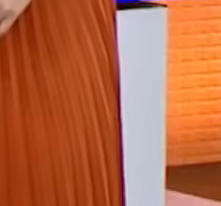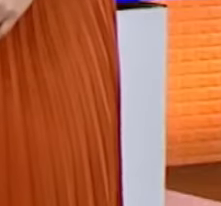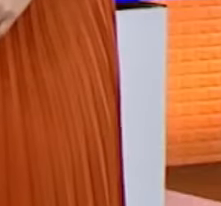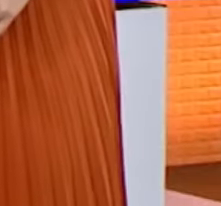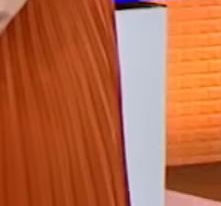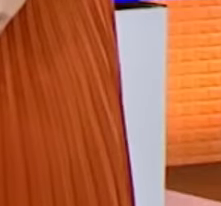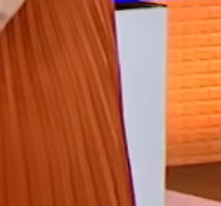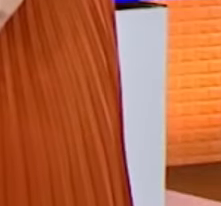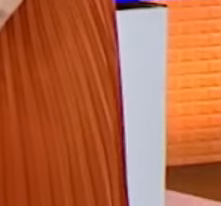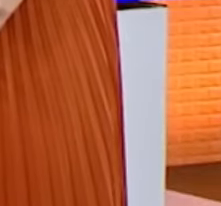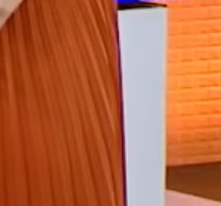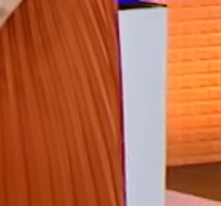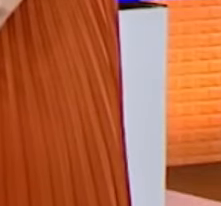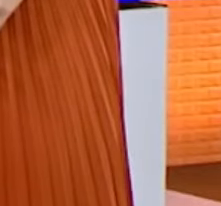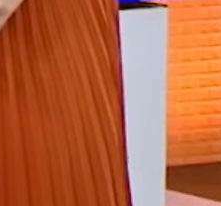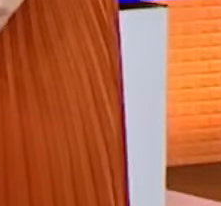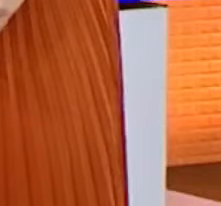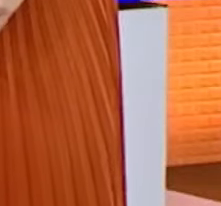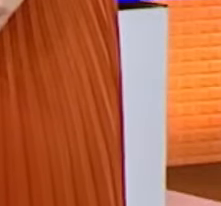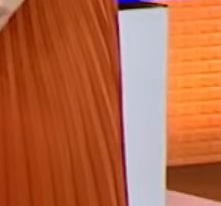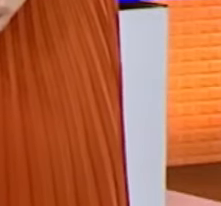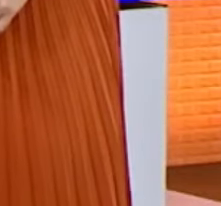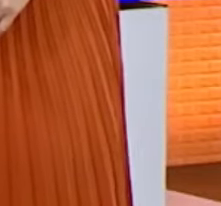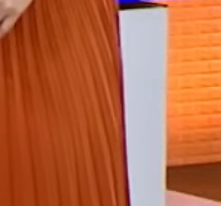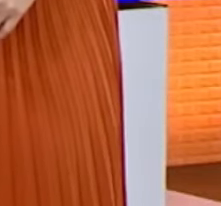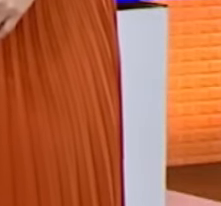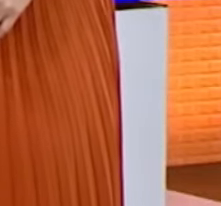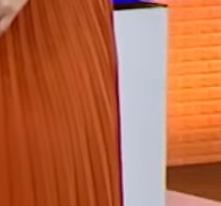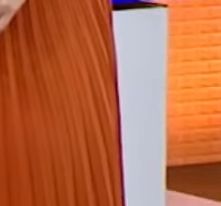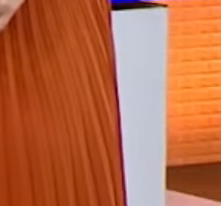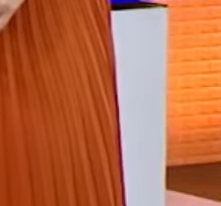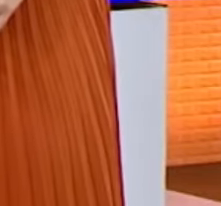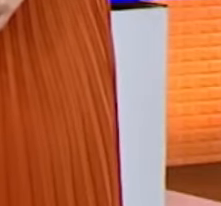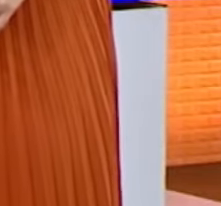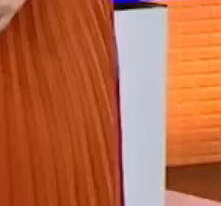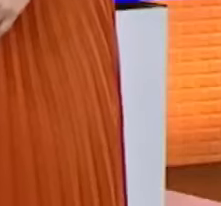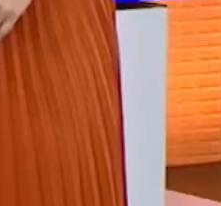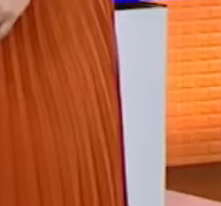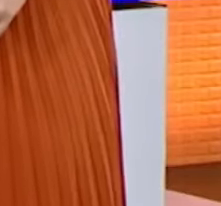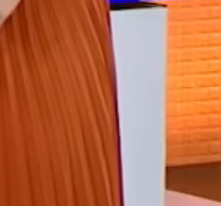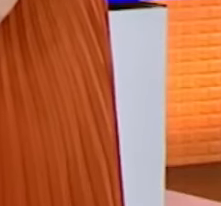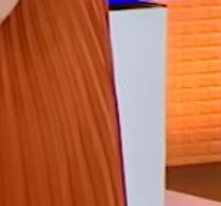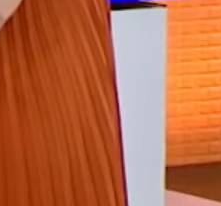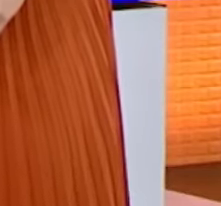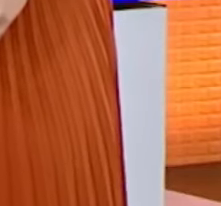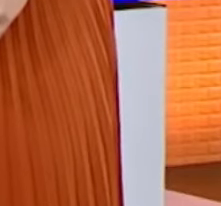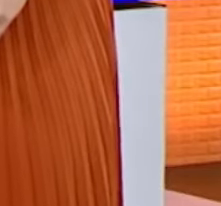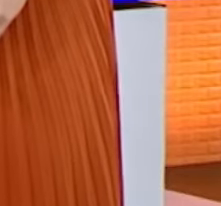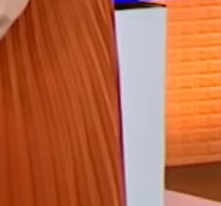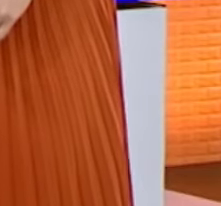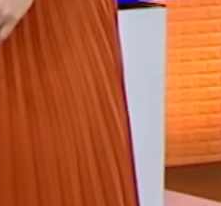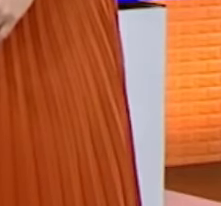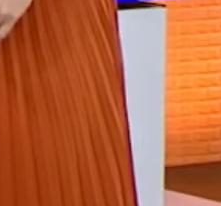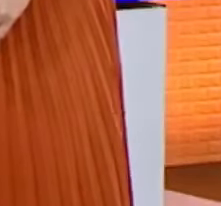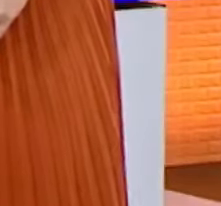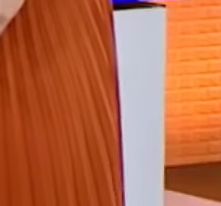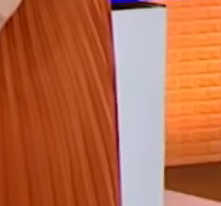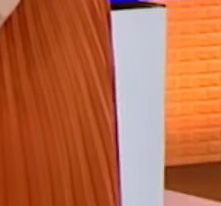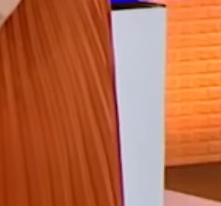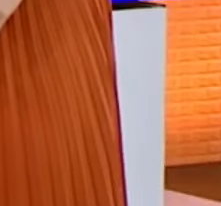Mga kapuso, para una ka sa mga balita, mag-subscribe sa GMA Integrated News sa YouTube. Sa mga kapuso abroad, subaybayan